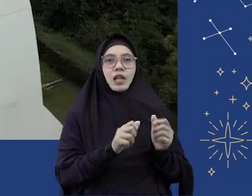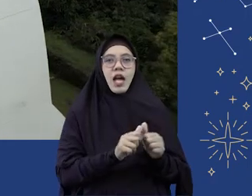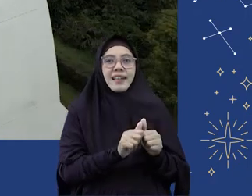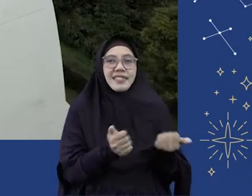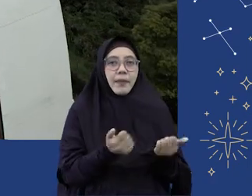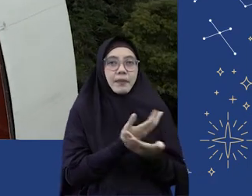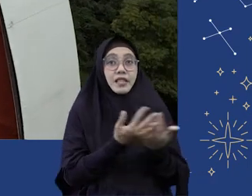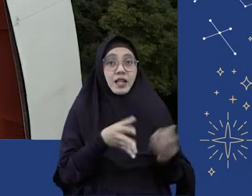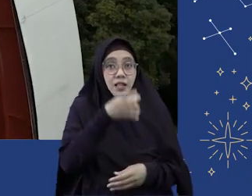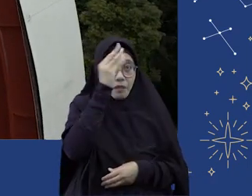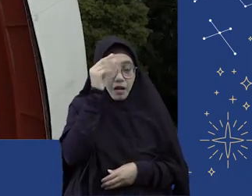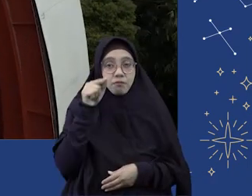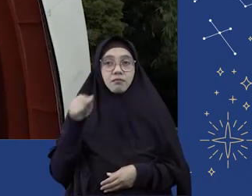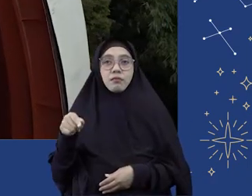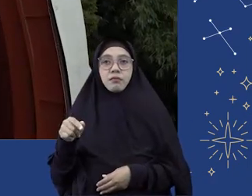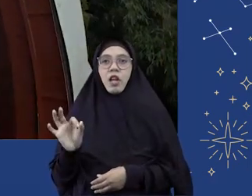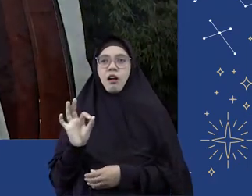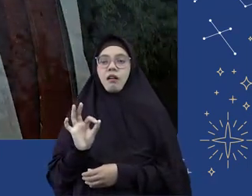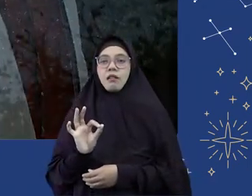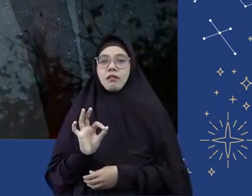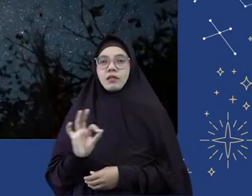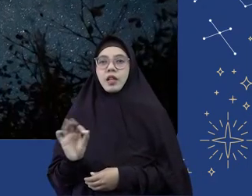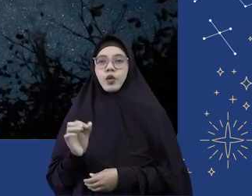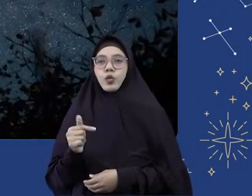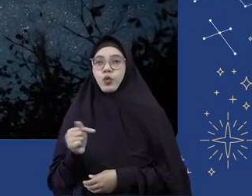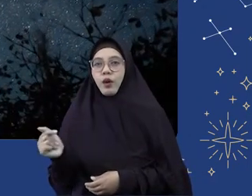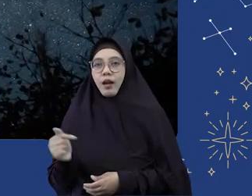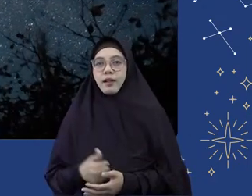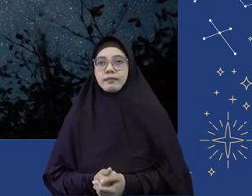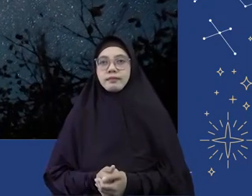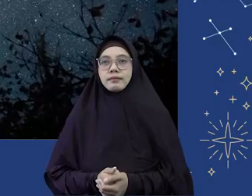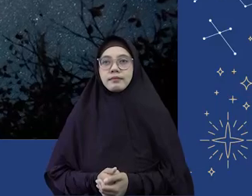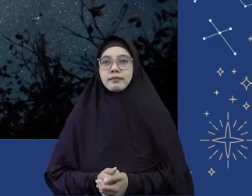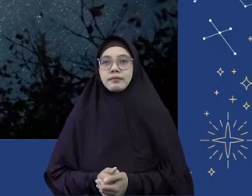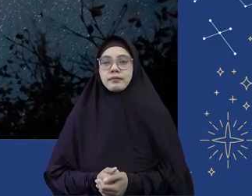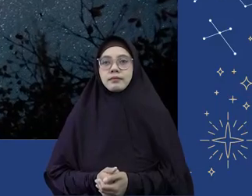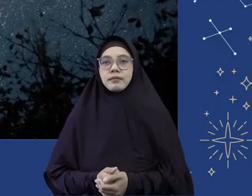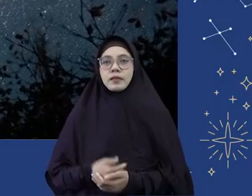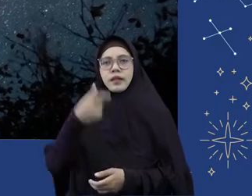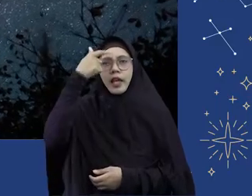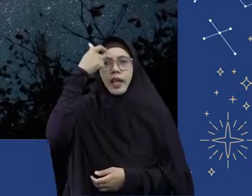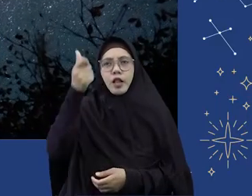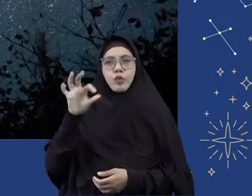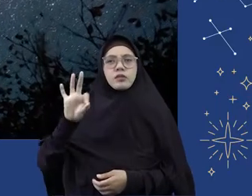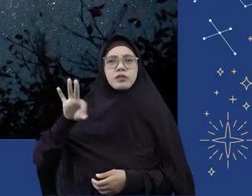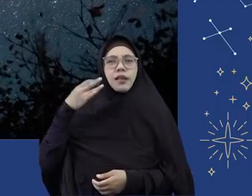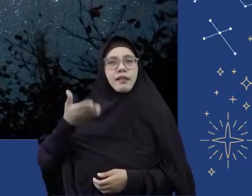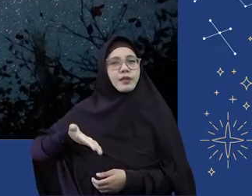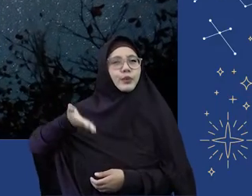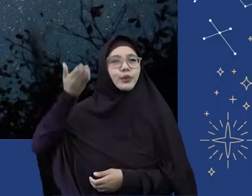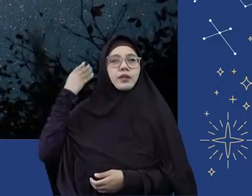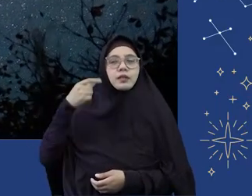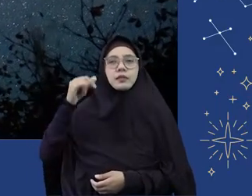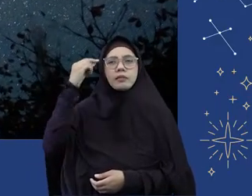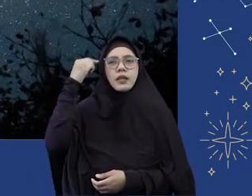dan memahami perkembangan ilmu pengetahuan dan teknologi sebagai ilmu alam tertua yang berakar pada keingintahuan terdalaman manusia